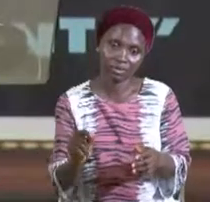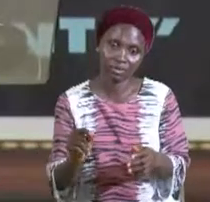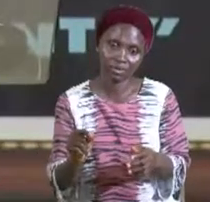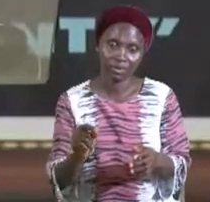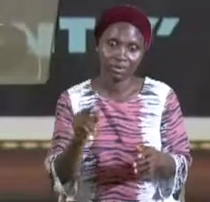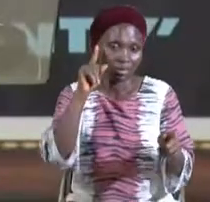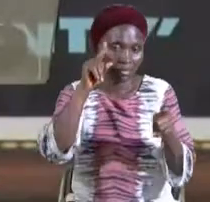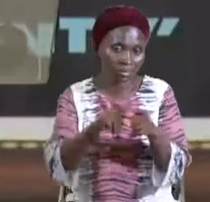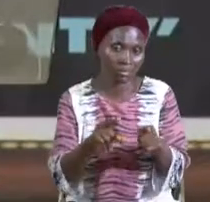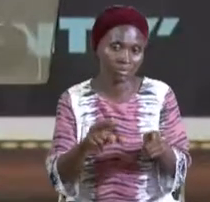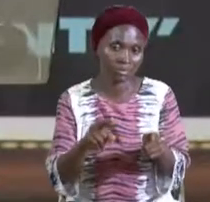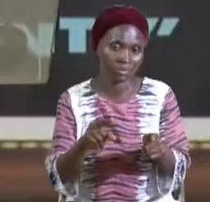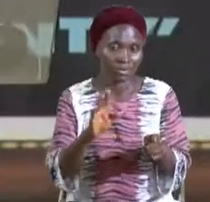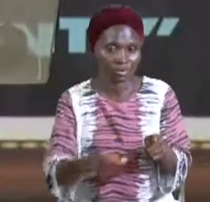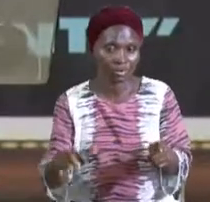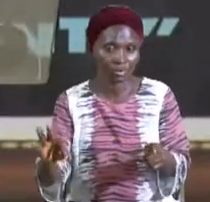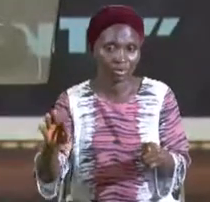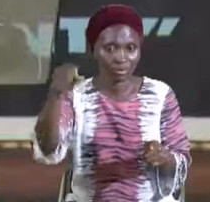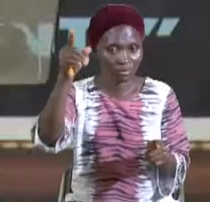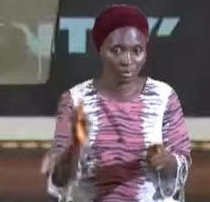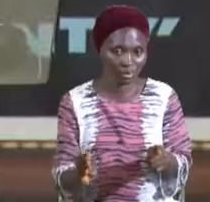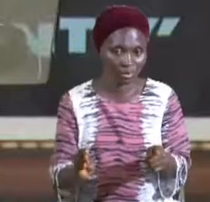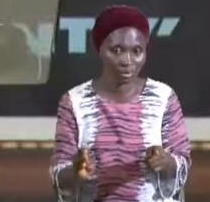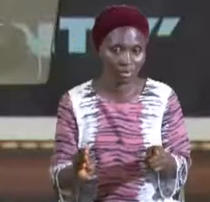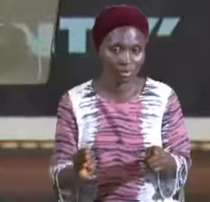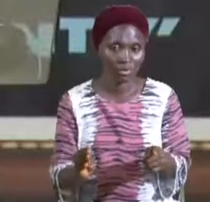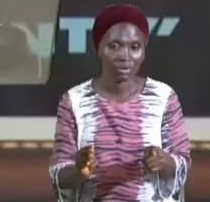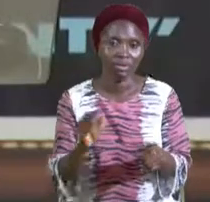Dieu. Ils ont reçu la première touche. C'est pourquoi, frères,